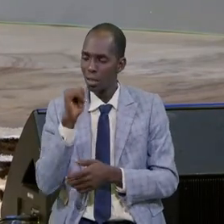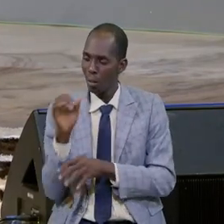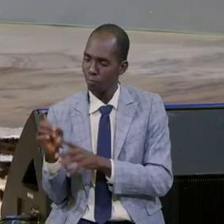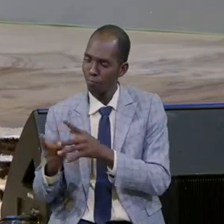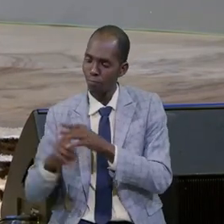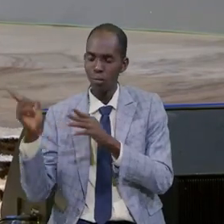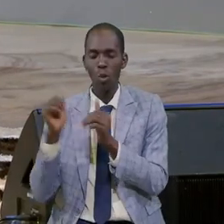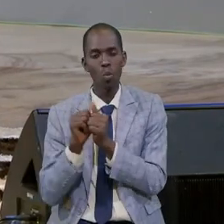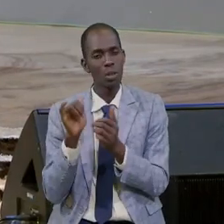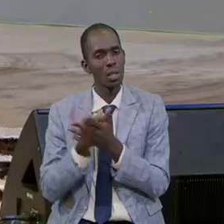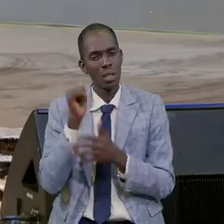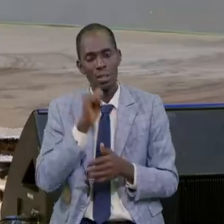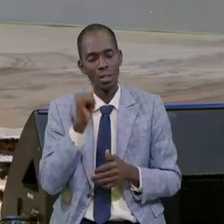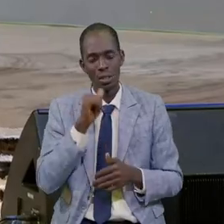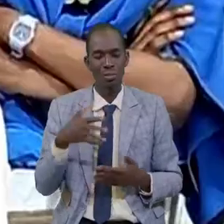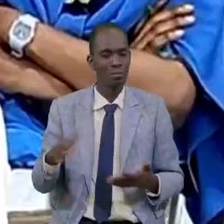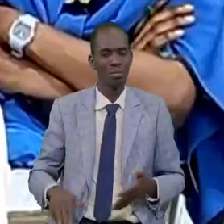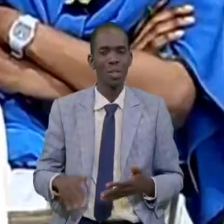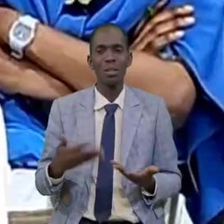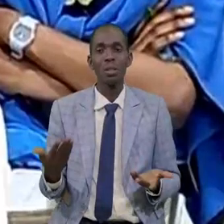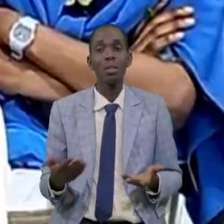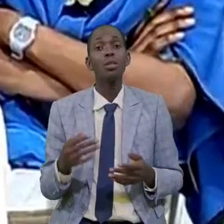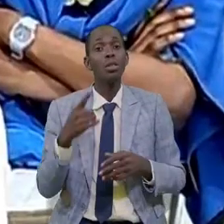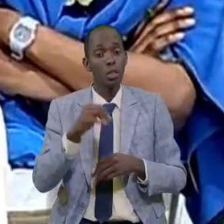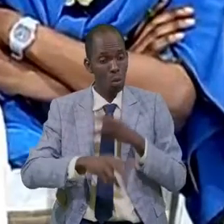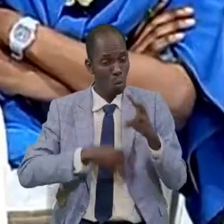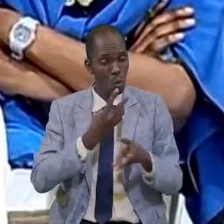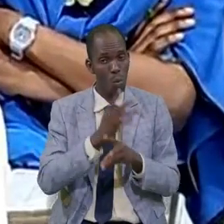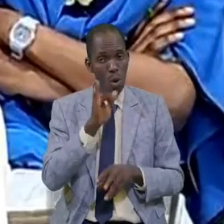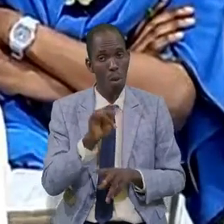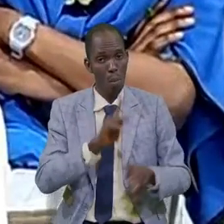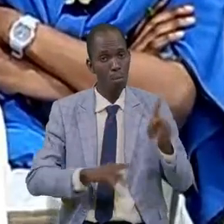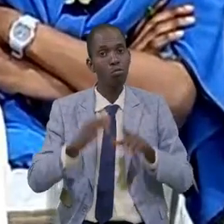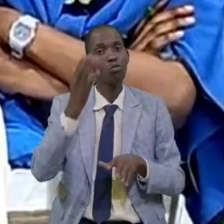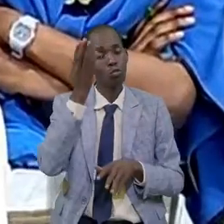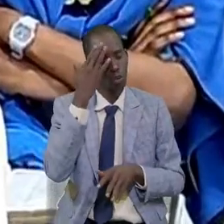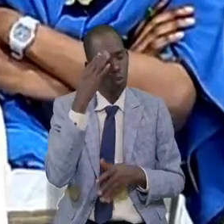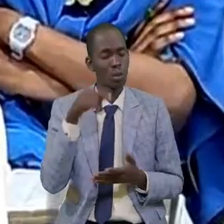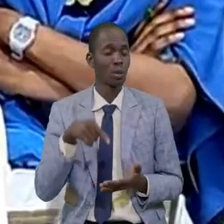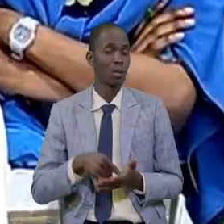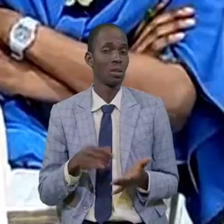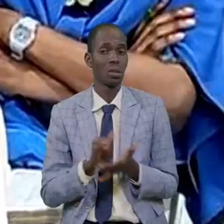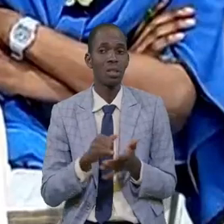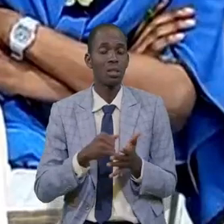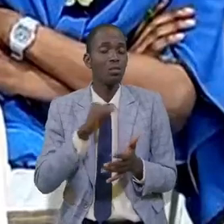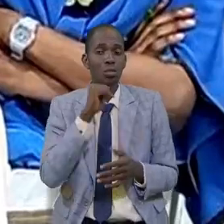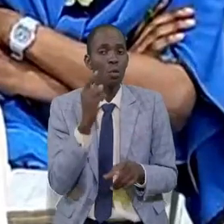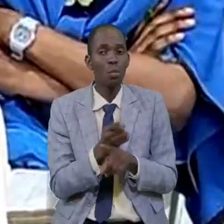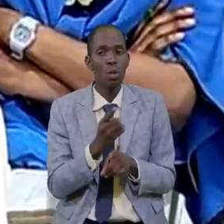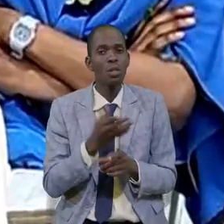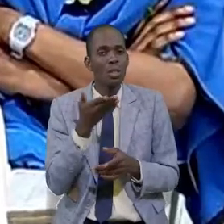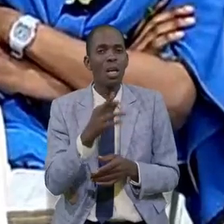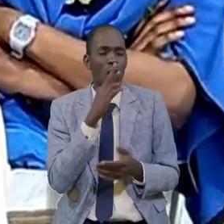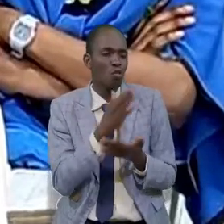Alors, il est là, enlevé. Il est parti avec la fille-là. Même les païens savent que c'est mauvais. Oui, il y a des